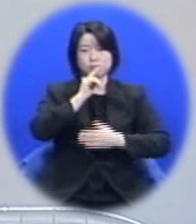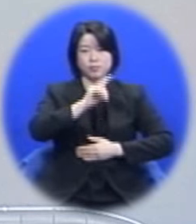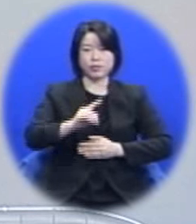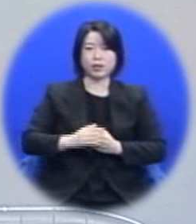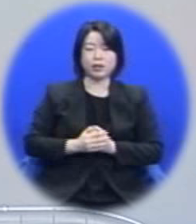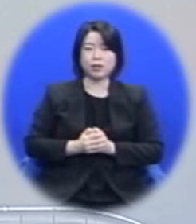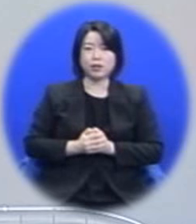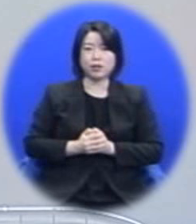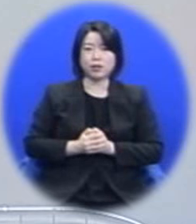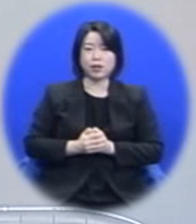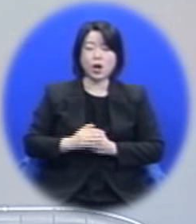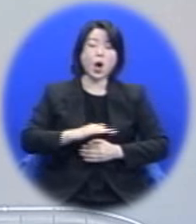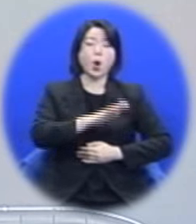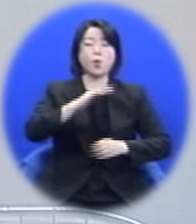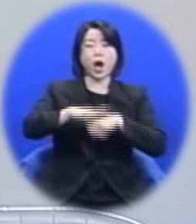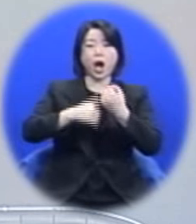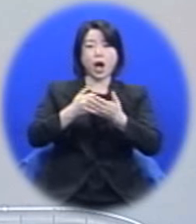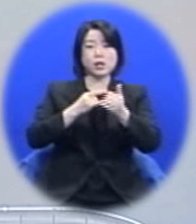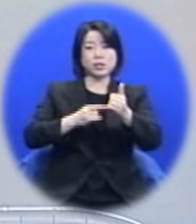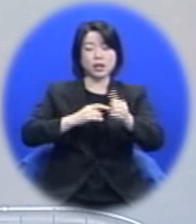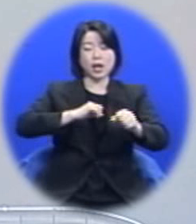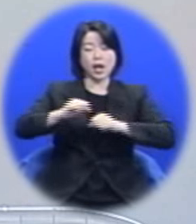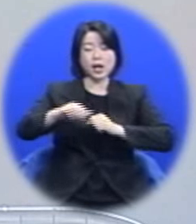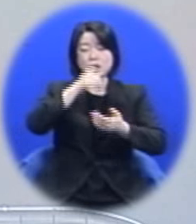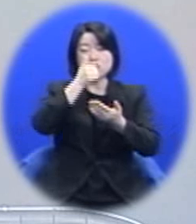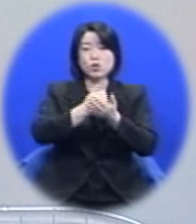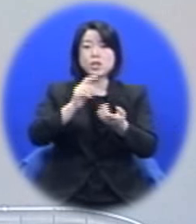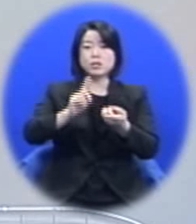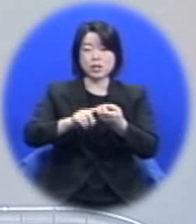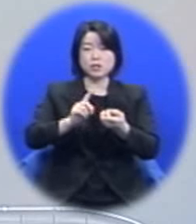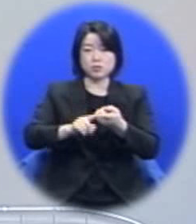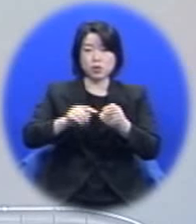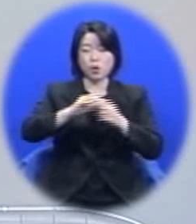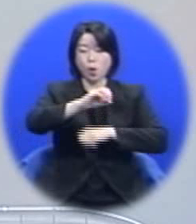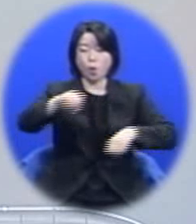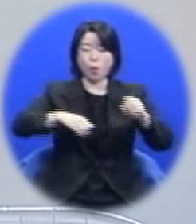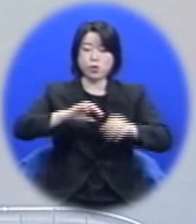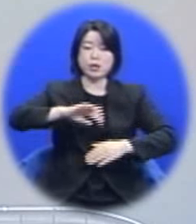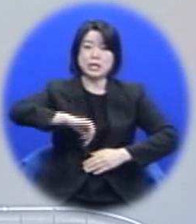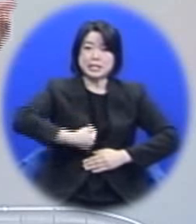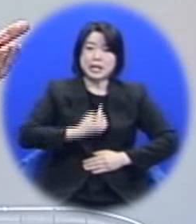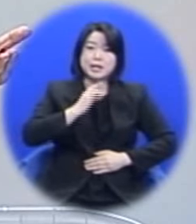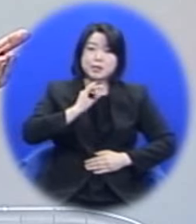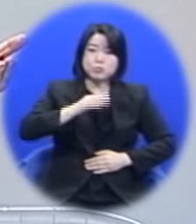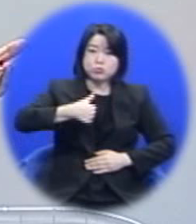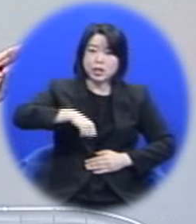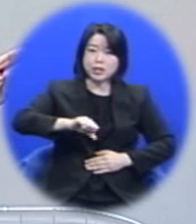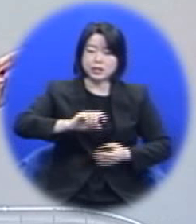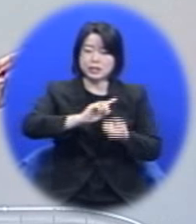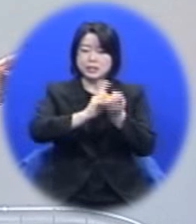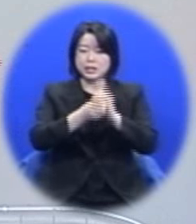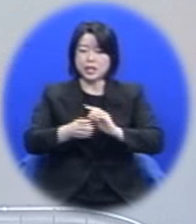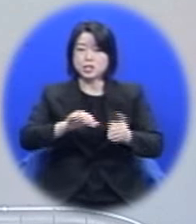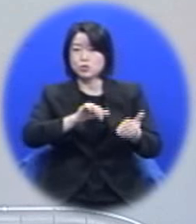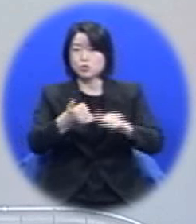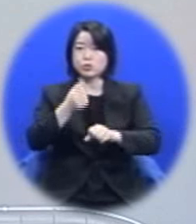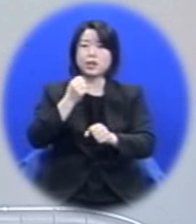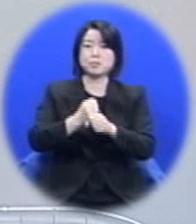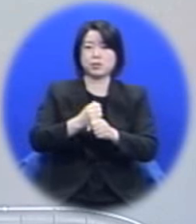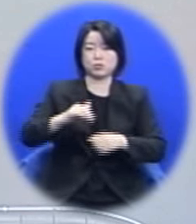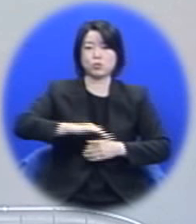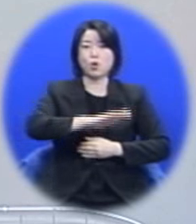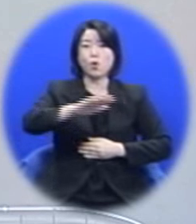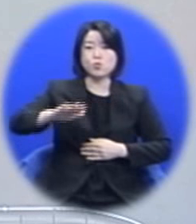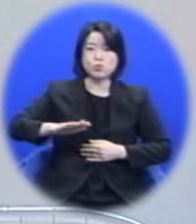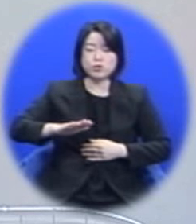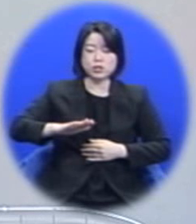하나님은 우리가 하나님께 지은 죄에 대해서 오히려 당신의 독생자를 대신 죽게 하시고 우리를